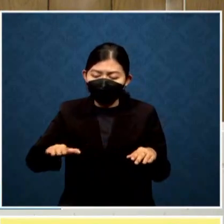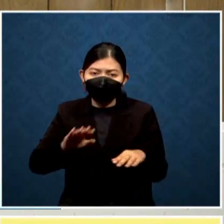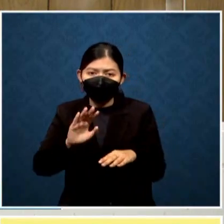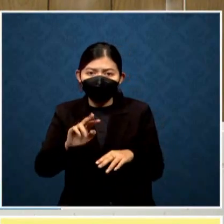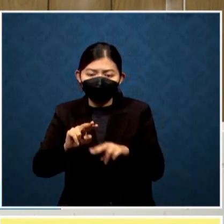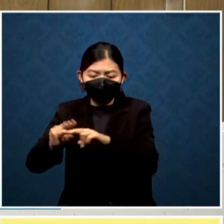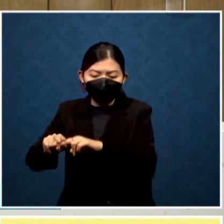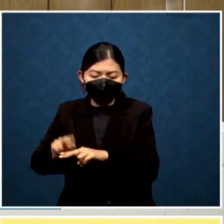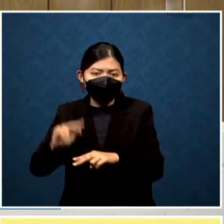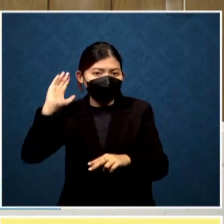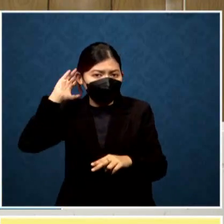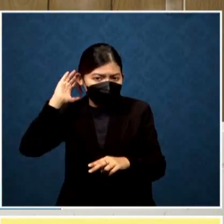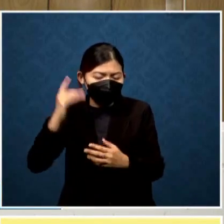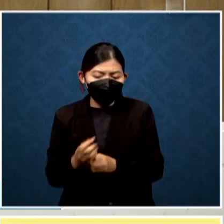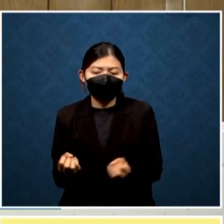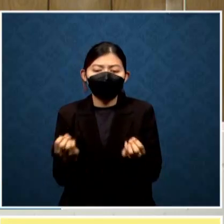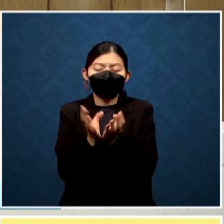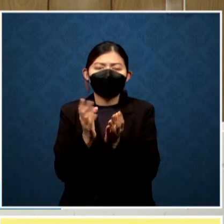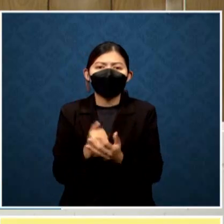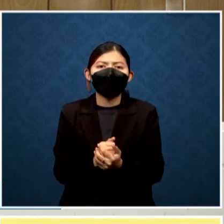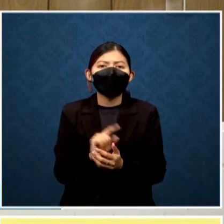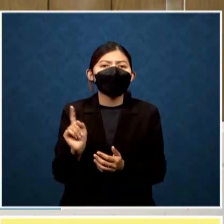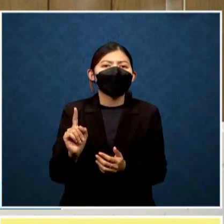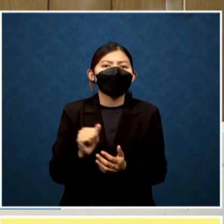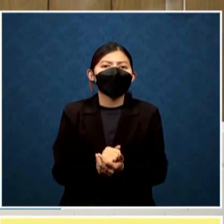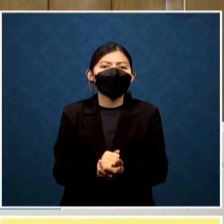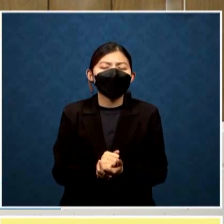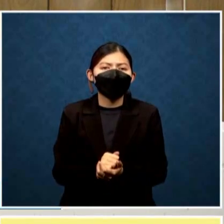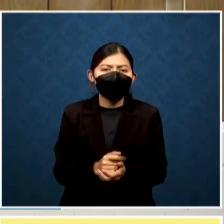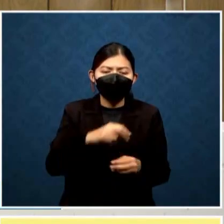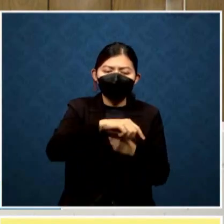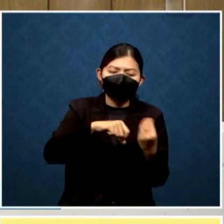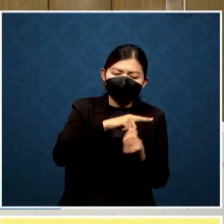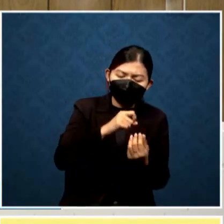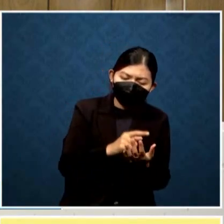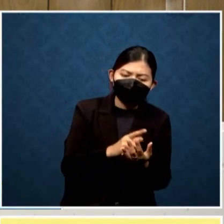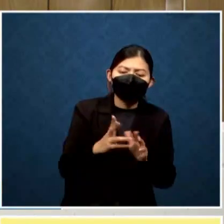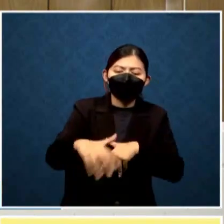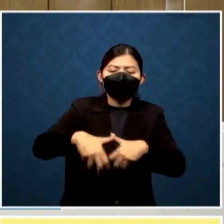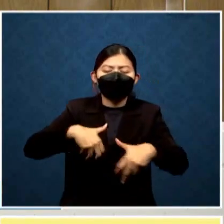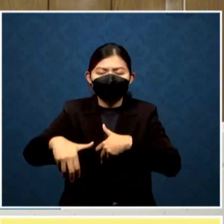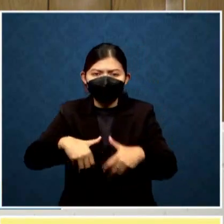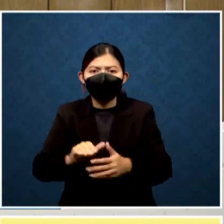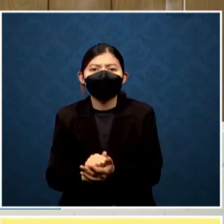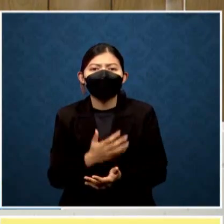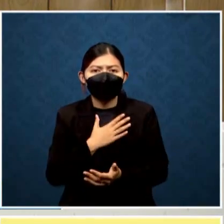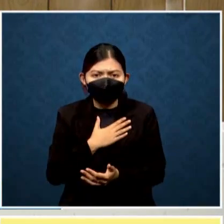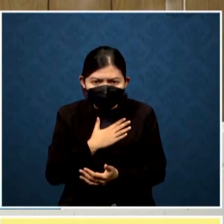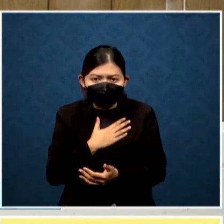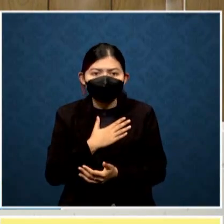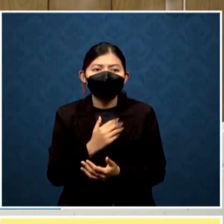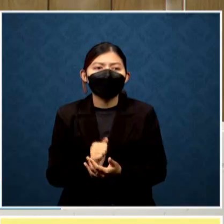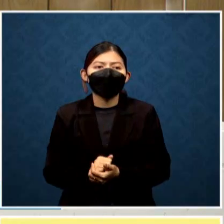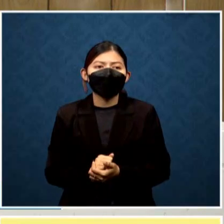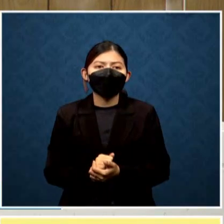องมีผลกระทบแน่นอนแล้วมันก็ส่งผลกระทบไปที่ด้านเศรษฐกิจกับประชาชนอย่างไรก็ตามผมเรียนว่าผม